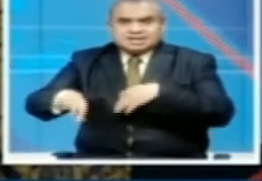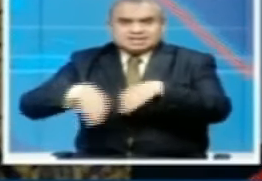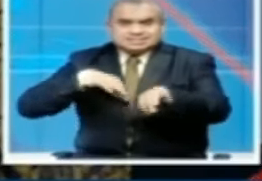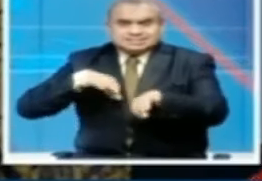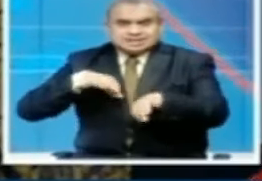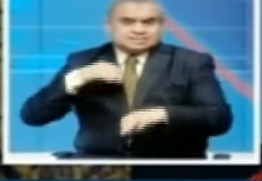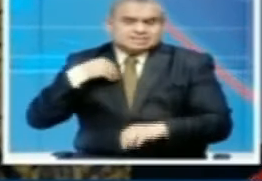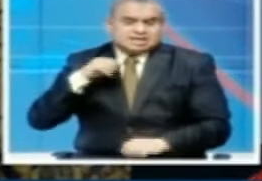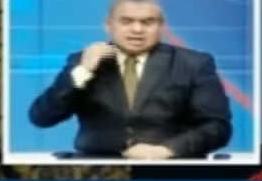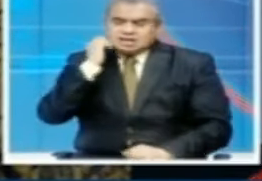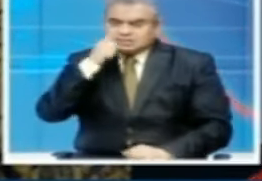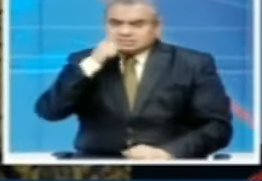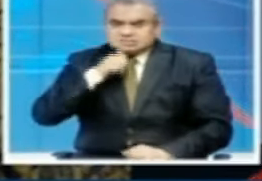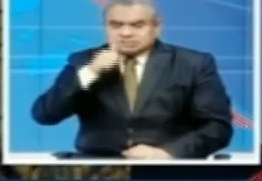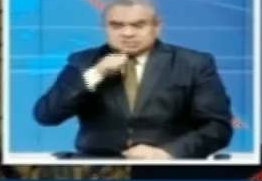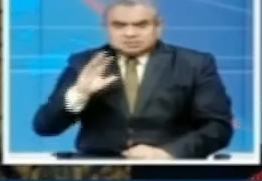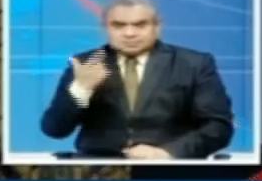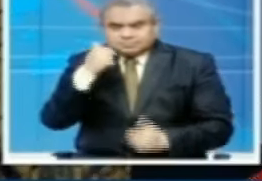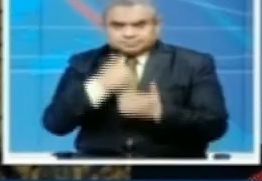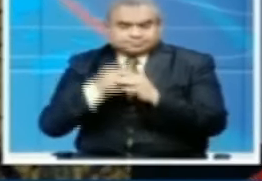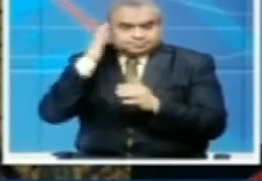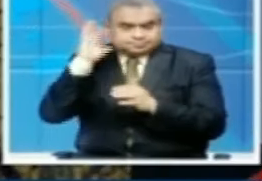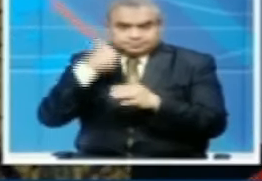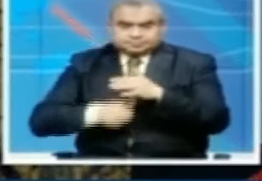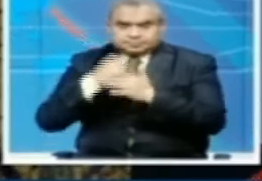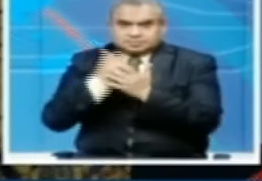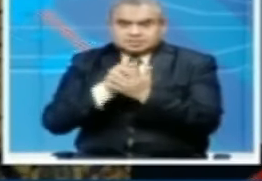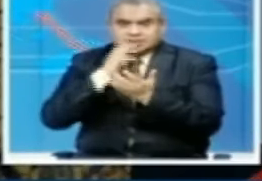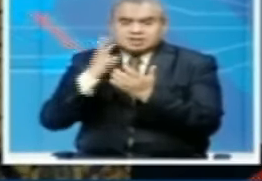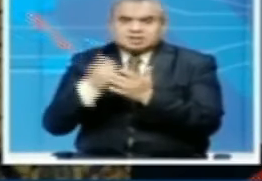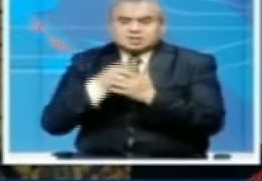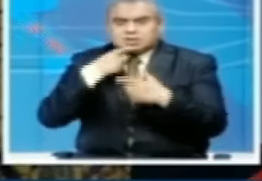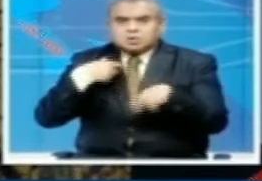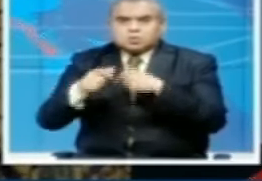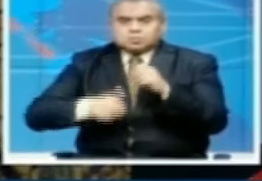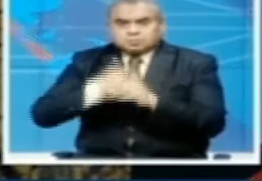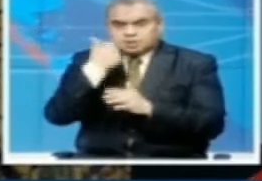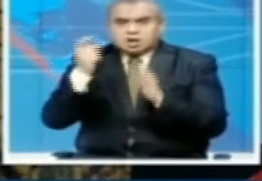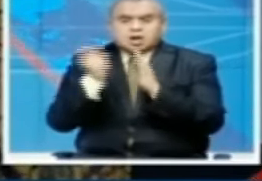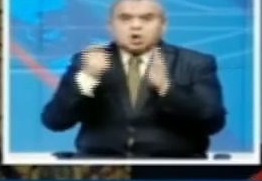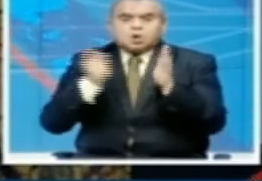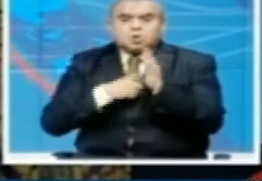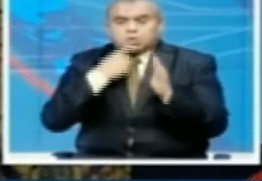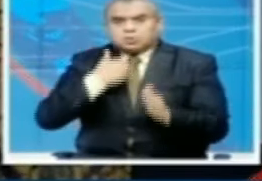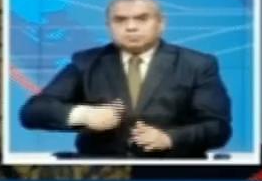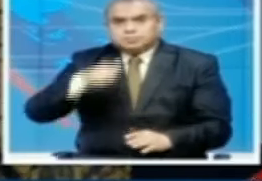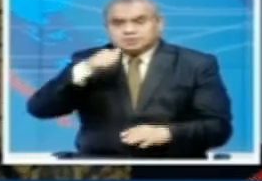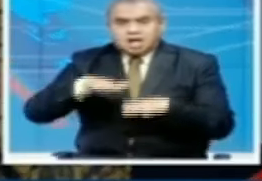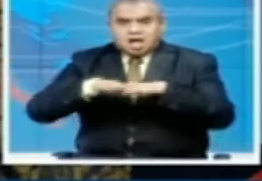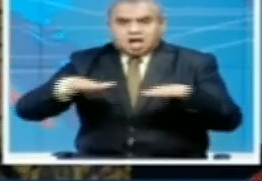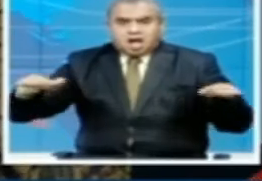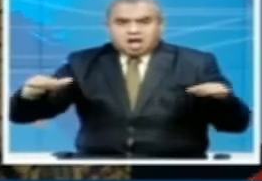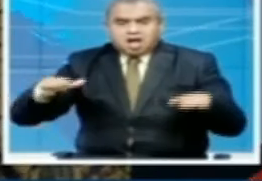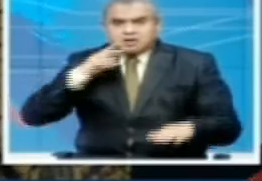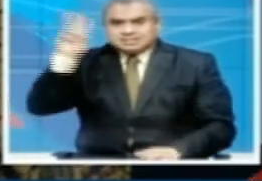وبعزيمة ومفاوض، يعني من أرقى المفاوضين في العالم، ثم رجال قانون لغاية ما أخذنا سيناء بالسلام.